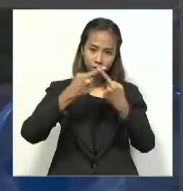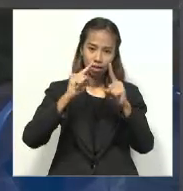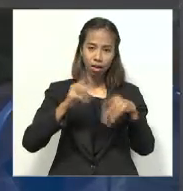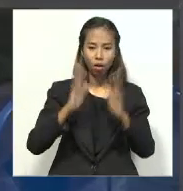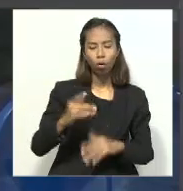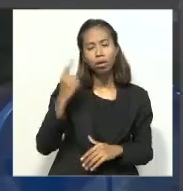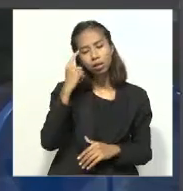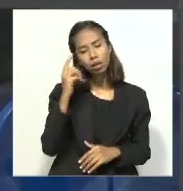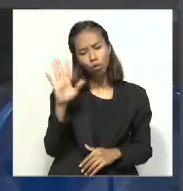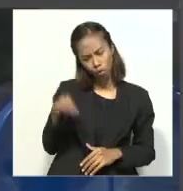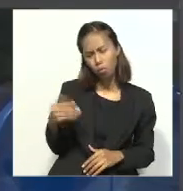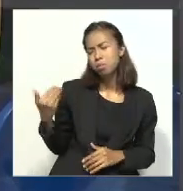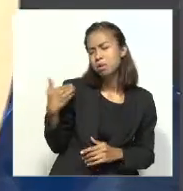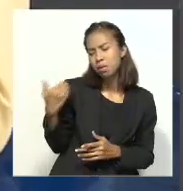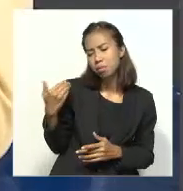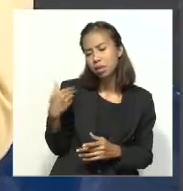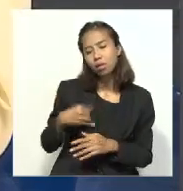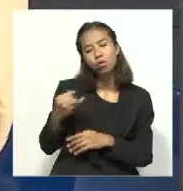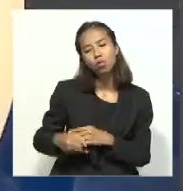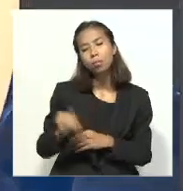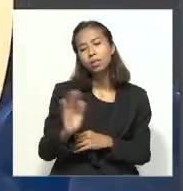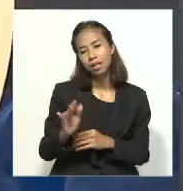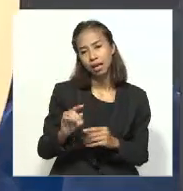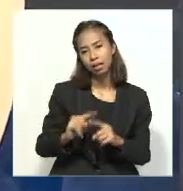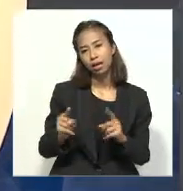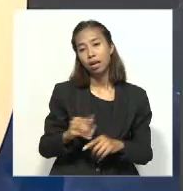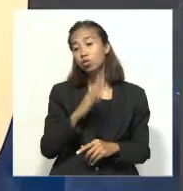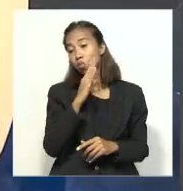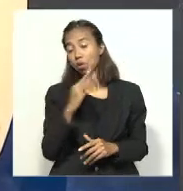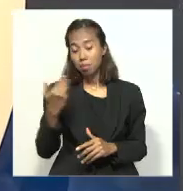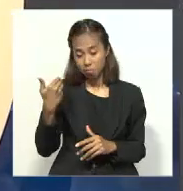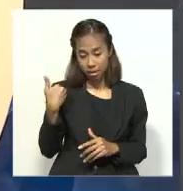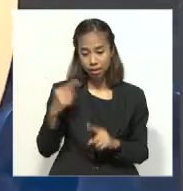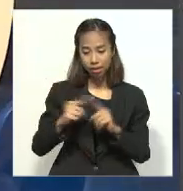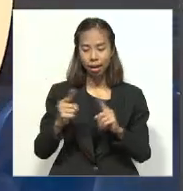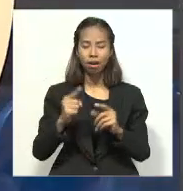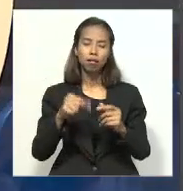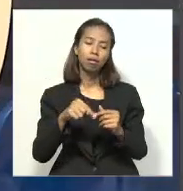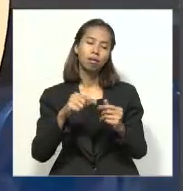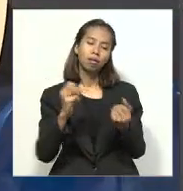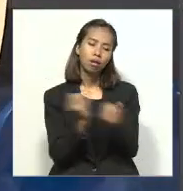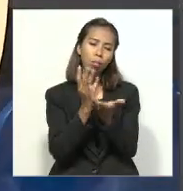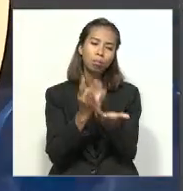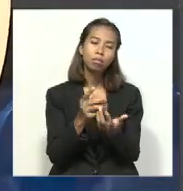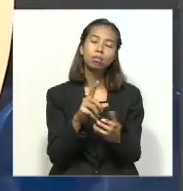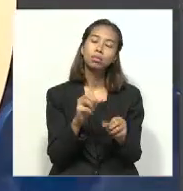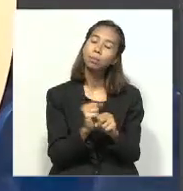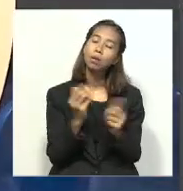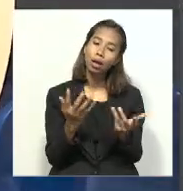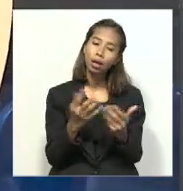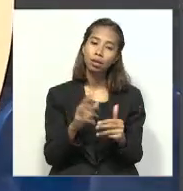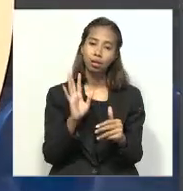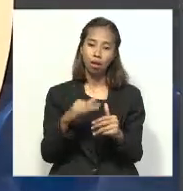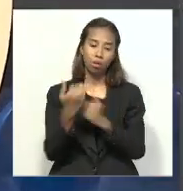แต่เพียงมีเนี่ยเก่งที่สุดแล้วไม่ใช่มีแล้วถ้าประเทศล้มละลายมันจะเกิดอะไรขึ้นใช่ไหมนั่นคือระบบการว่าที่หลายประเทศเขาก็